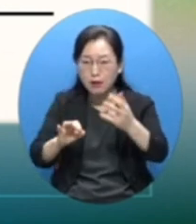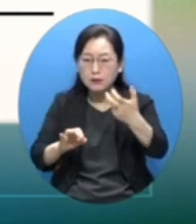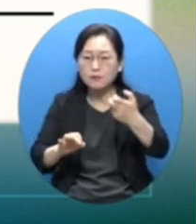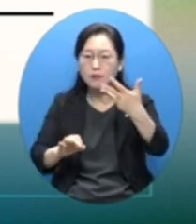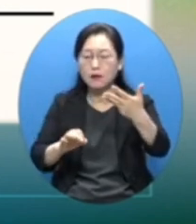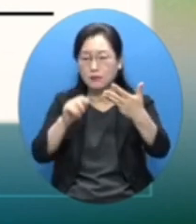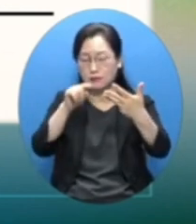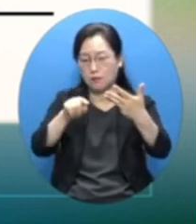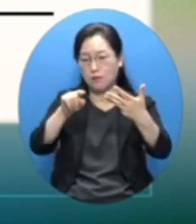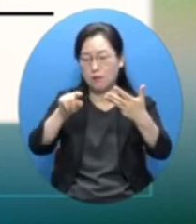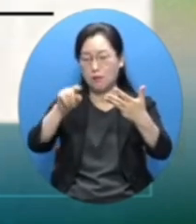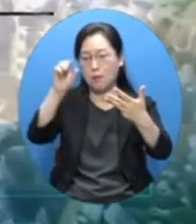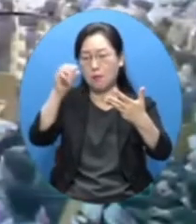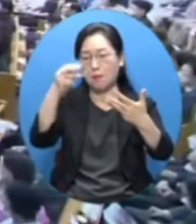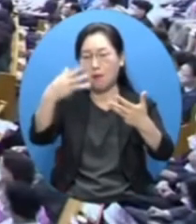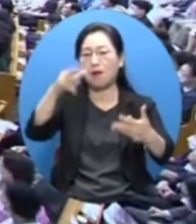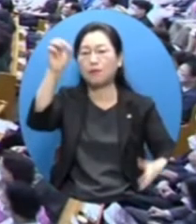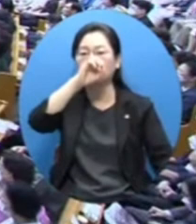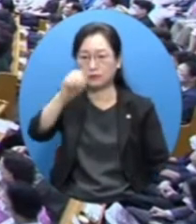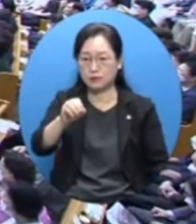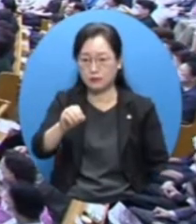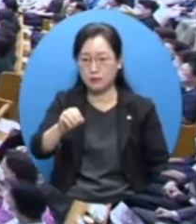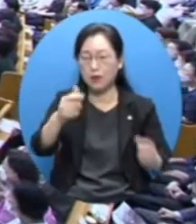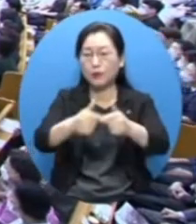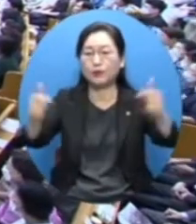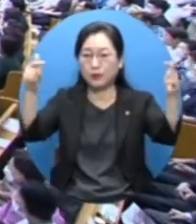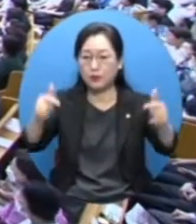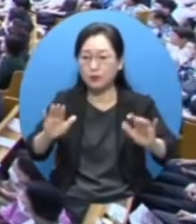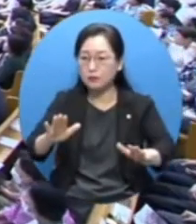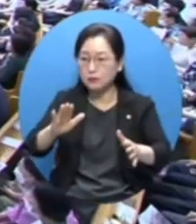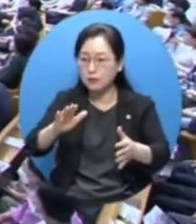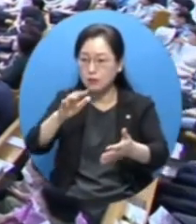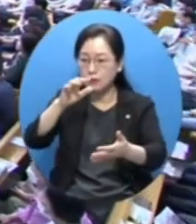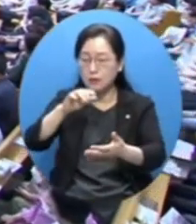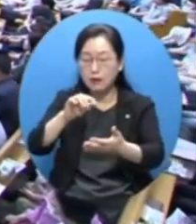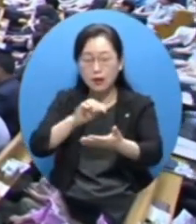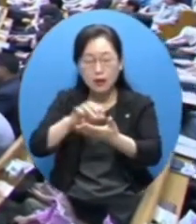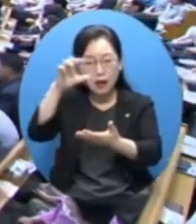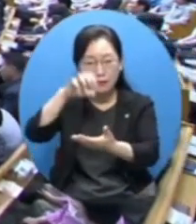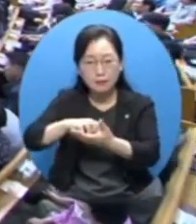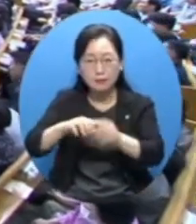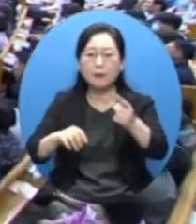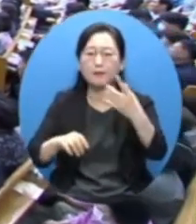지금 2023년이니까 100만 명이 넘어가고 아마